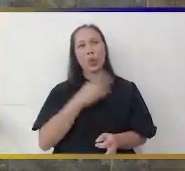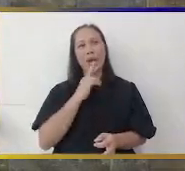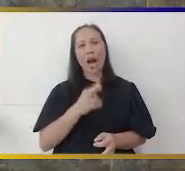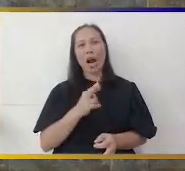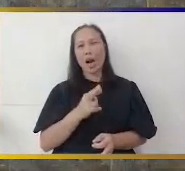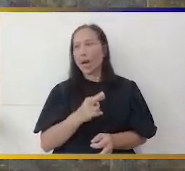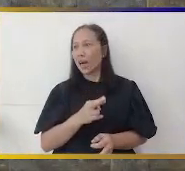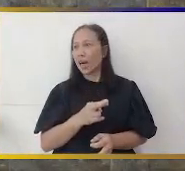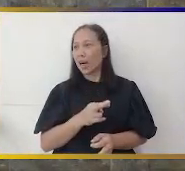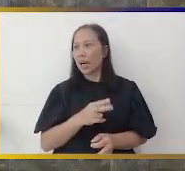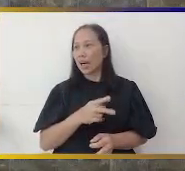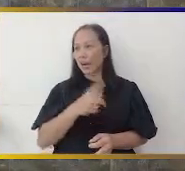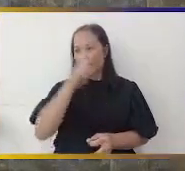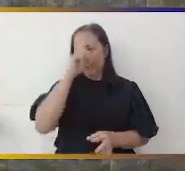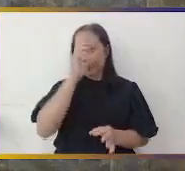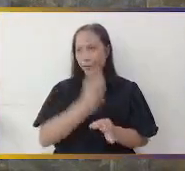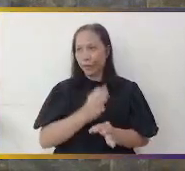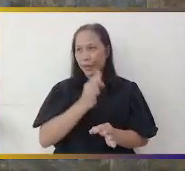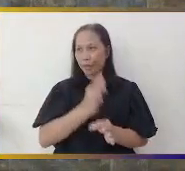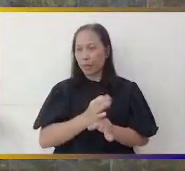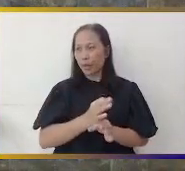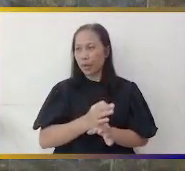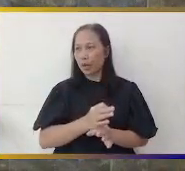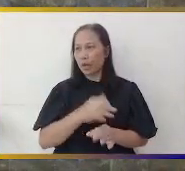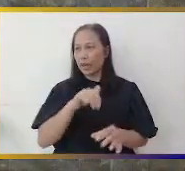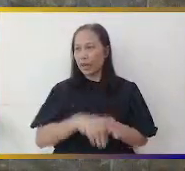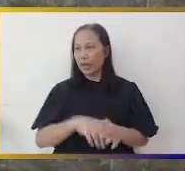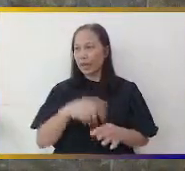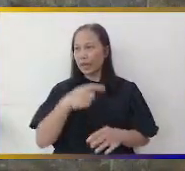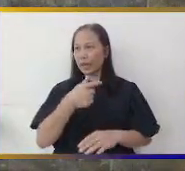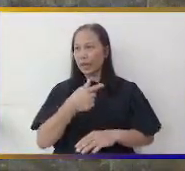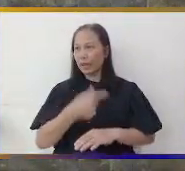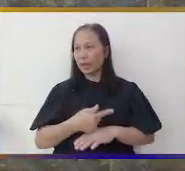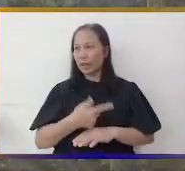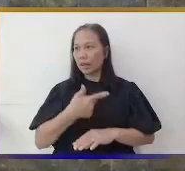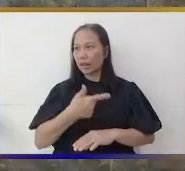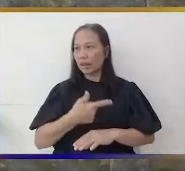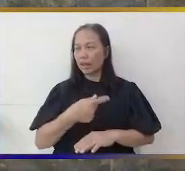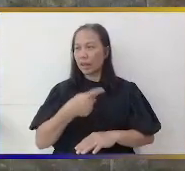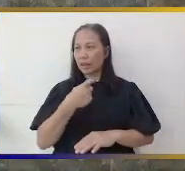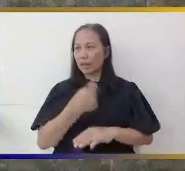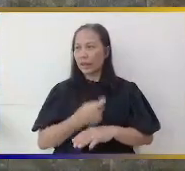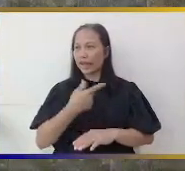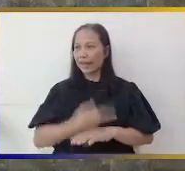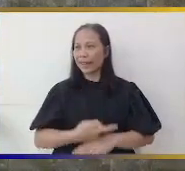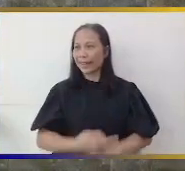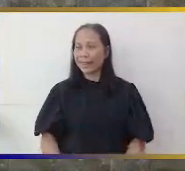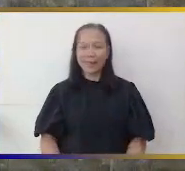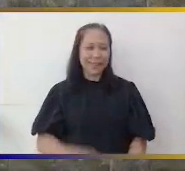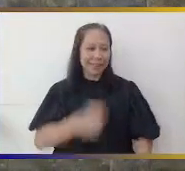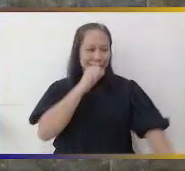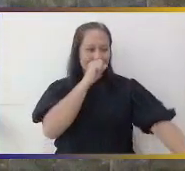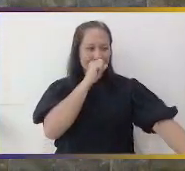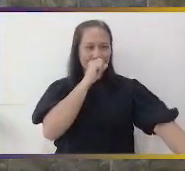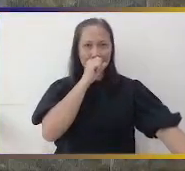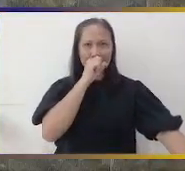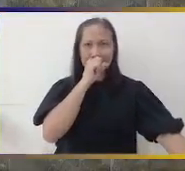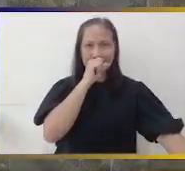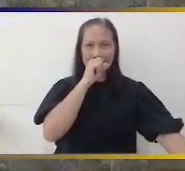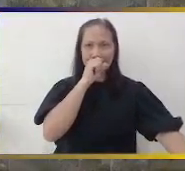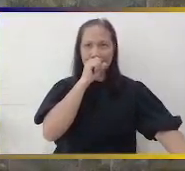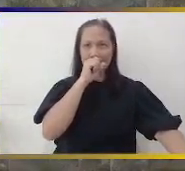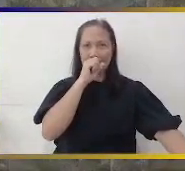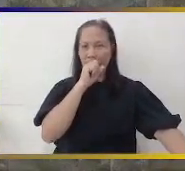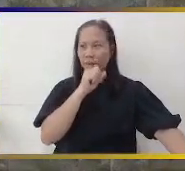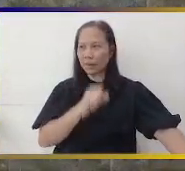bakit Grabe ang traffic po ngayon kasi maraga yatang namimigay ng pamasko O sabi nung iba ay meron pala sir